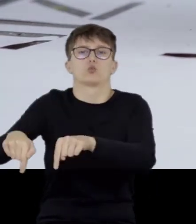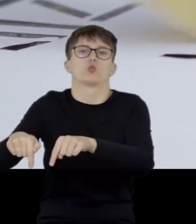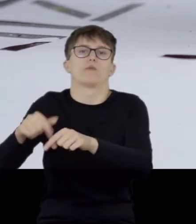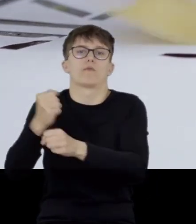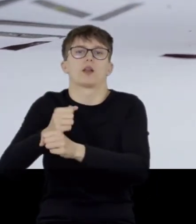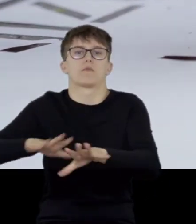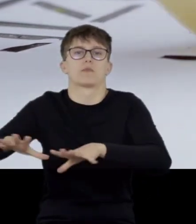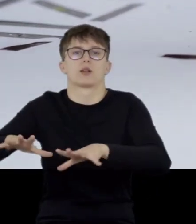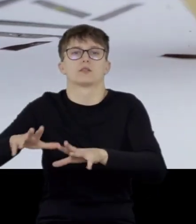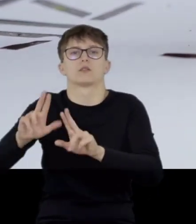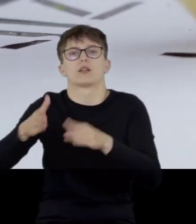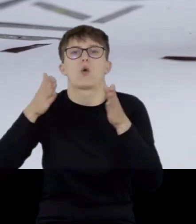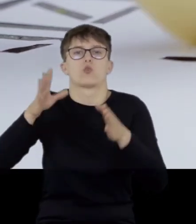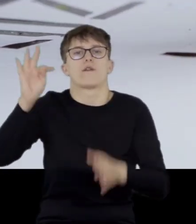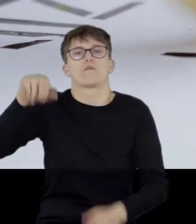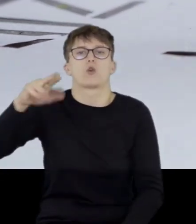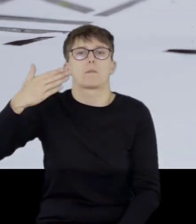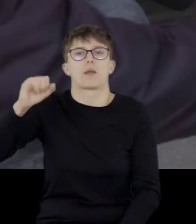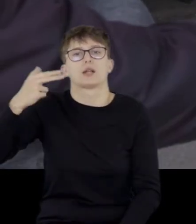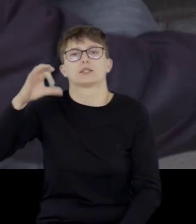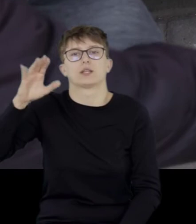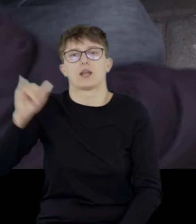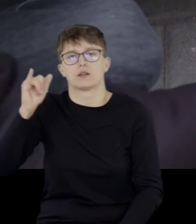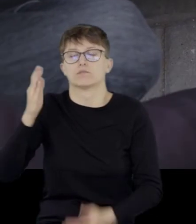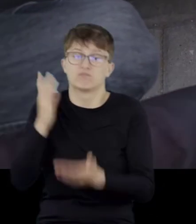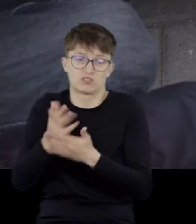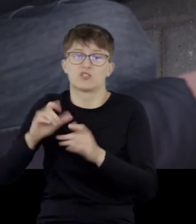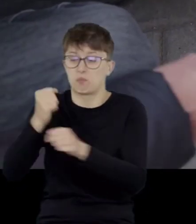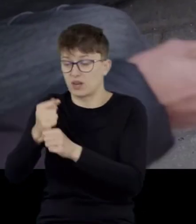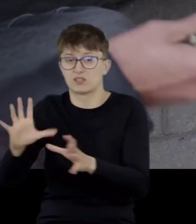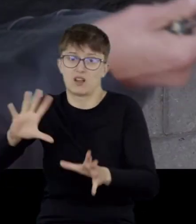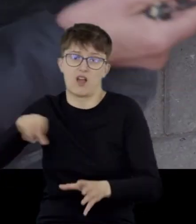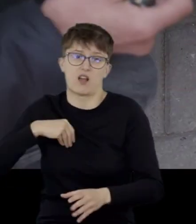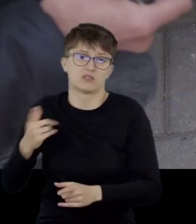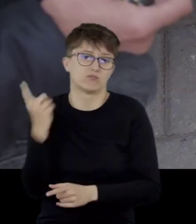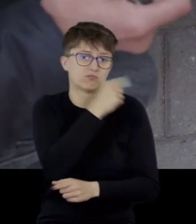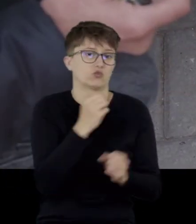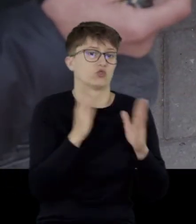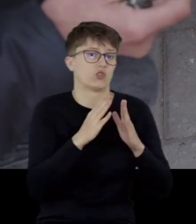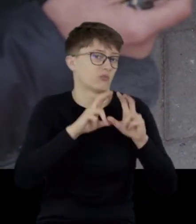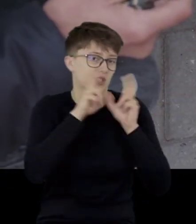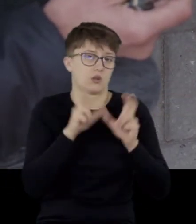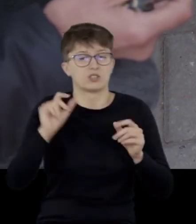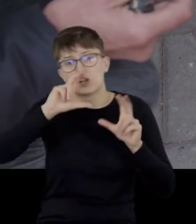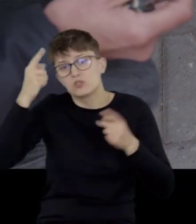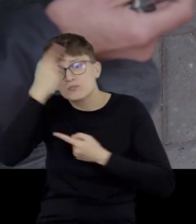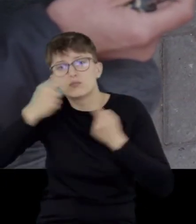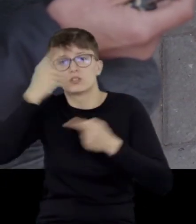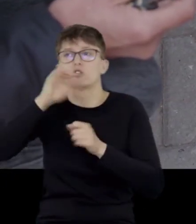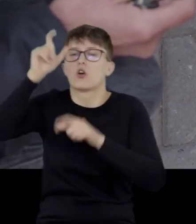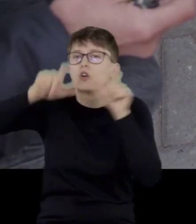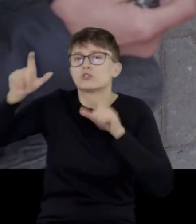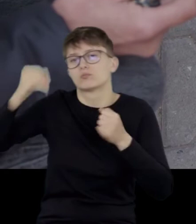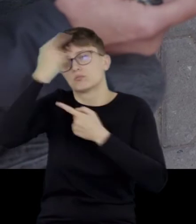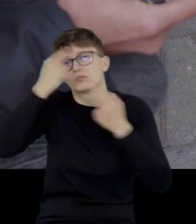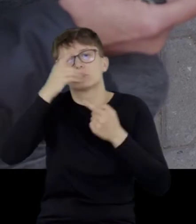tak? Na ulicy Furmańskiej. Tylko zabiera się ją do domu. Wiadomo, że cały czas są myśli, się myśli o osobach,